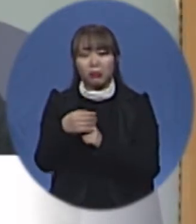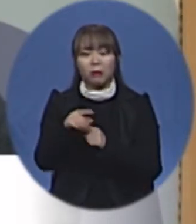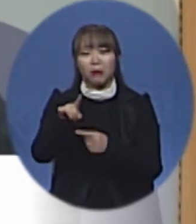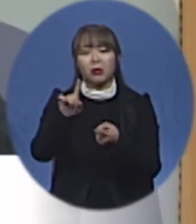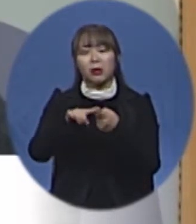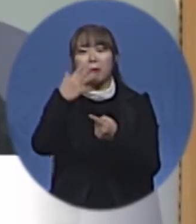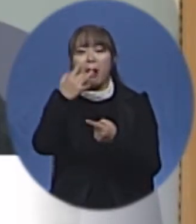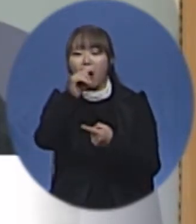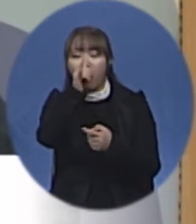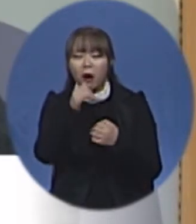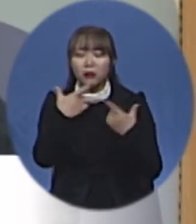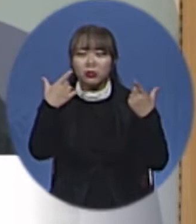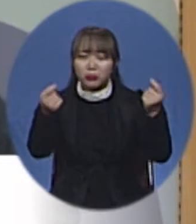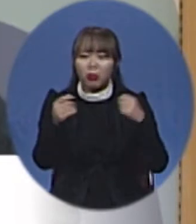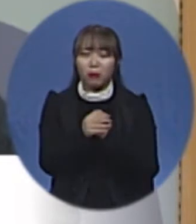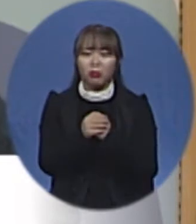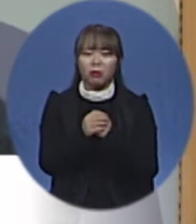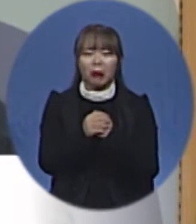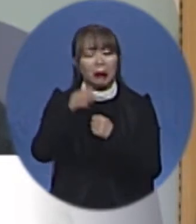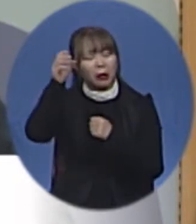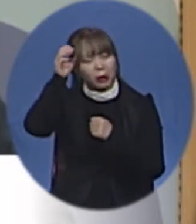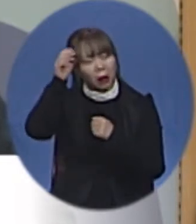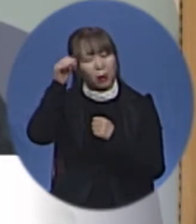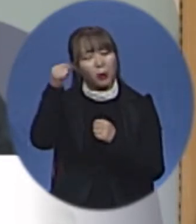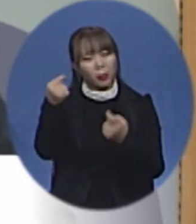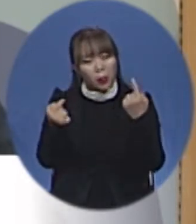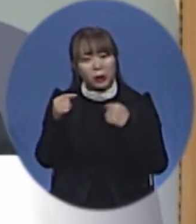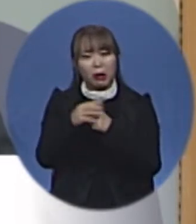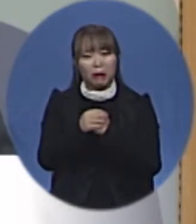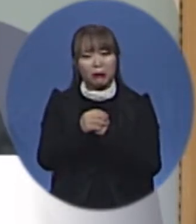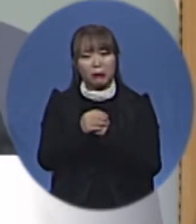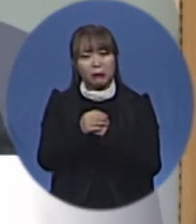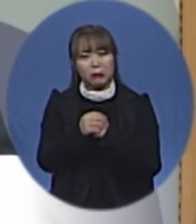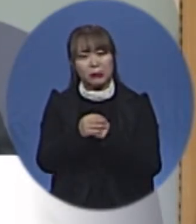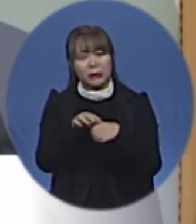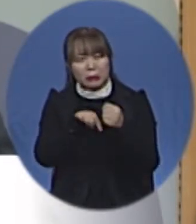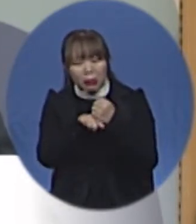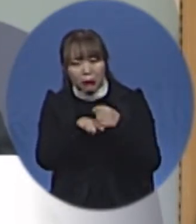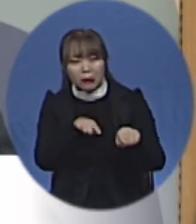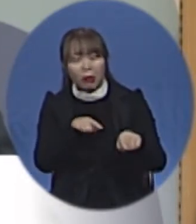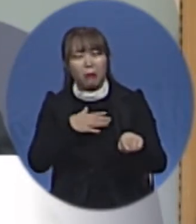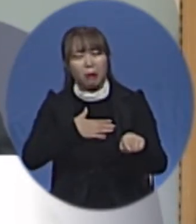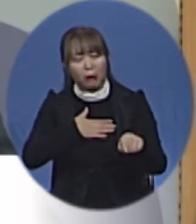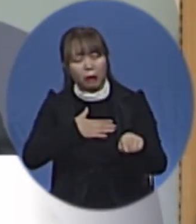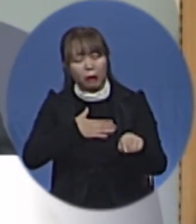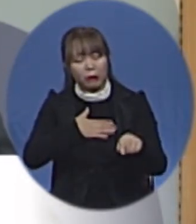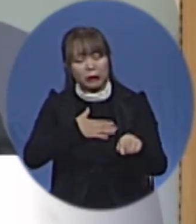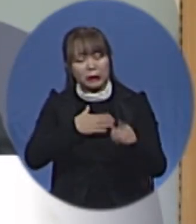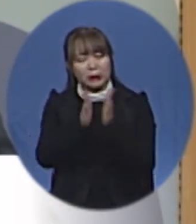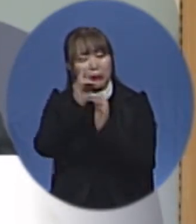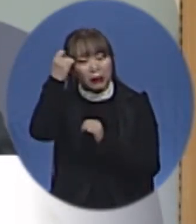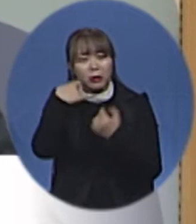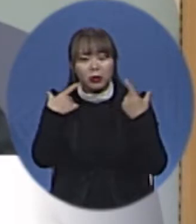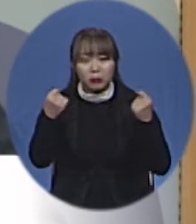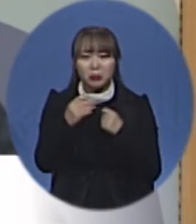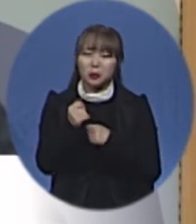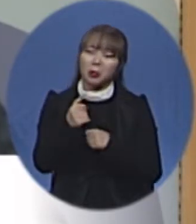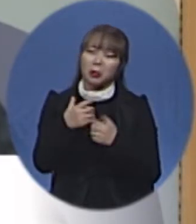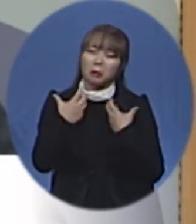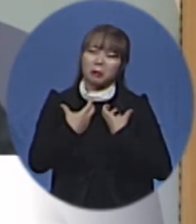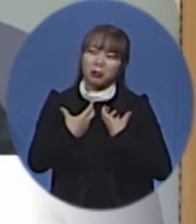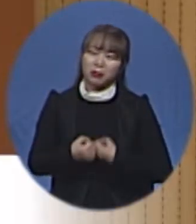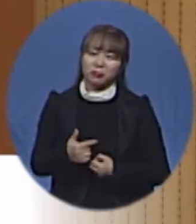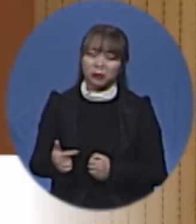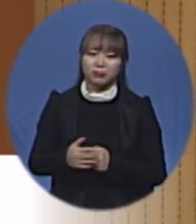빠지면서 그래서 기대했던 그 심리들이 지금 현재 체감은 하고 있는데 좀 약간